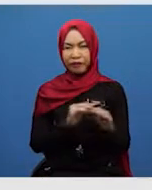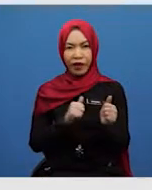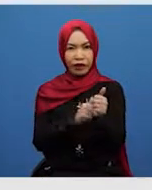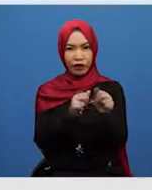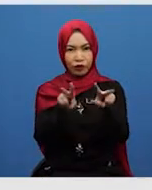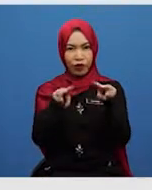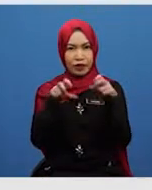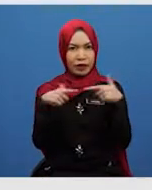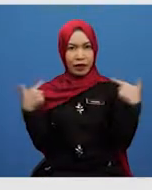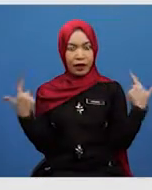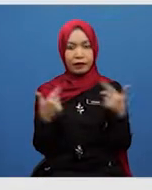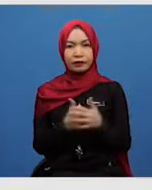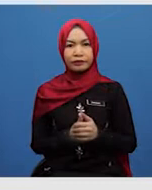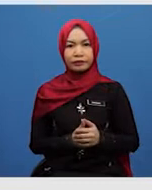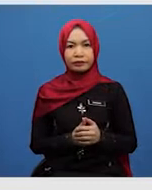selain